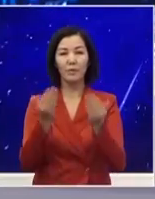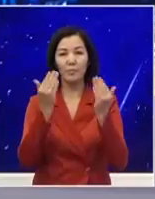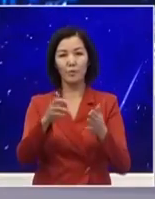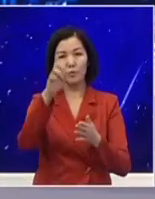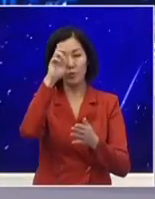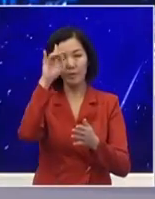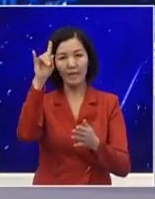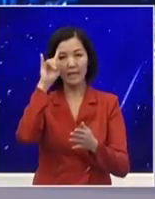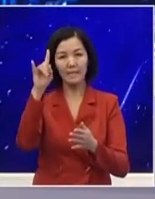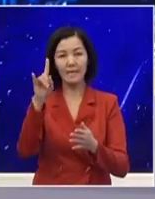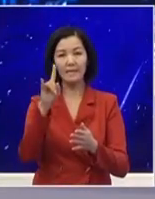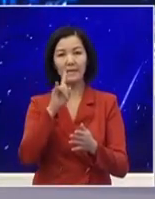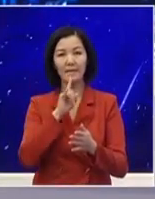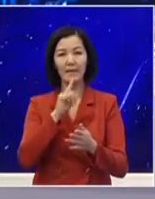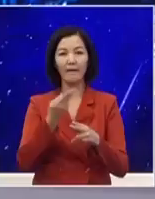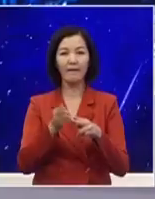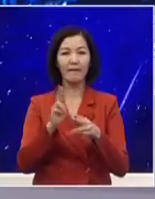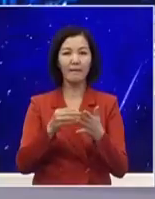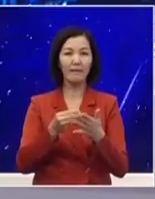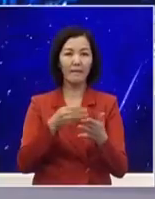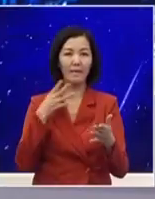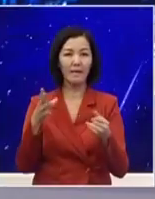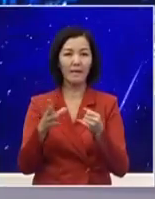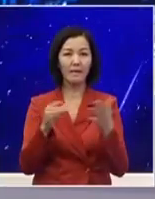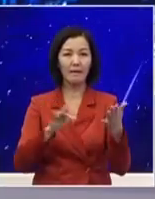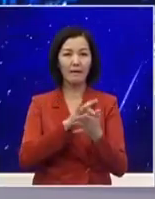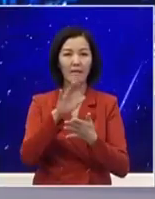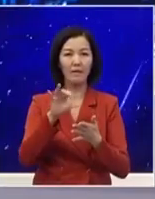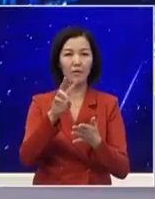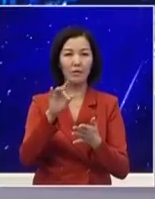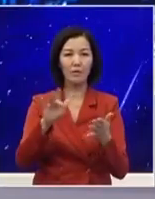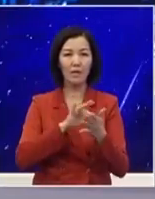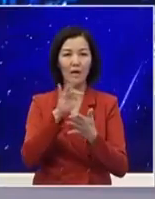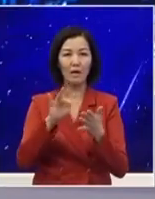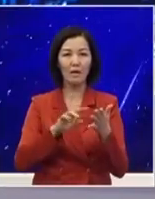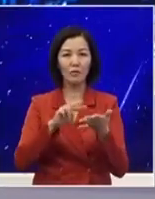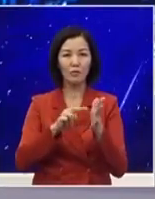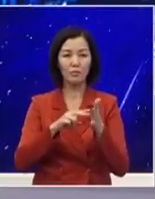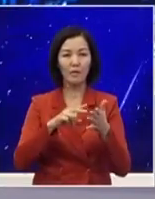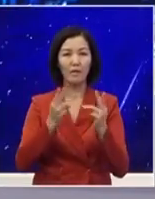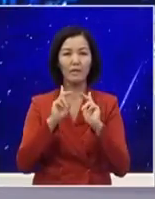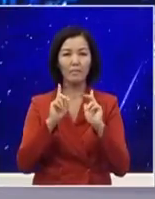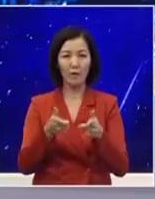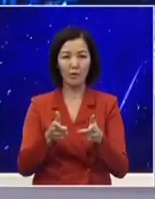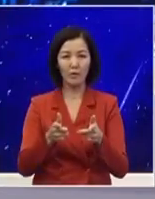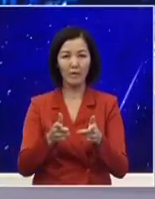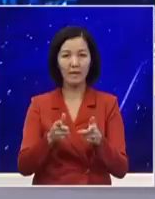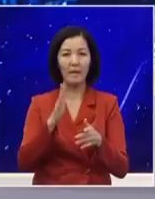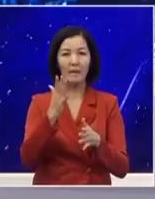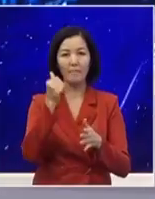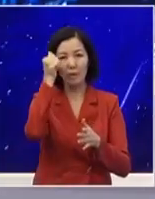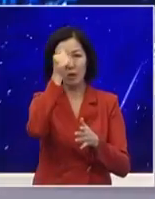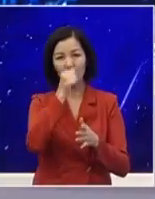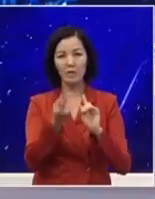Бүгін үкімет еліміздің рухани астанасы Түркістан қаласын дамытудың бас жоспарын мақұлдады. Маңызды құжатқа сәйкес тарихи шаһар алдағы 5 жылда